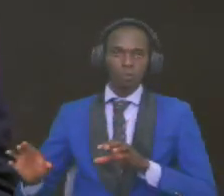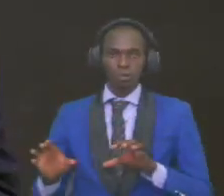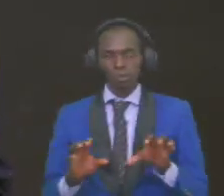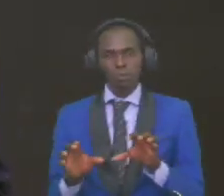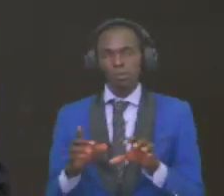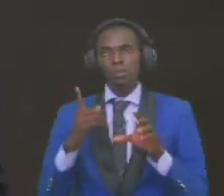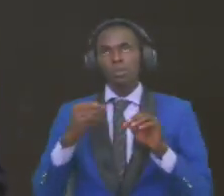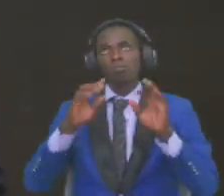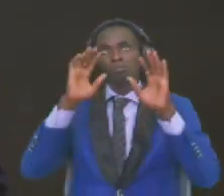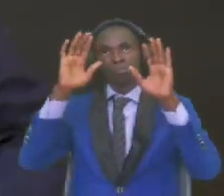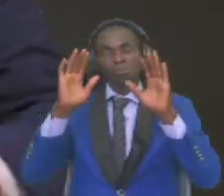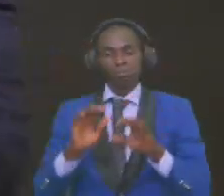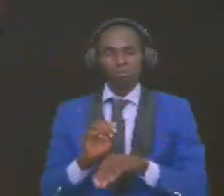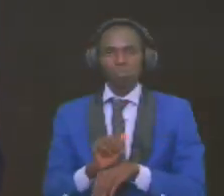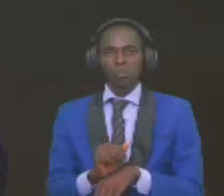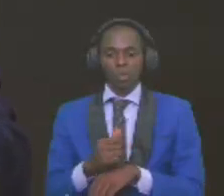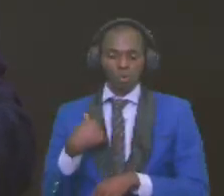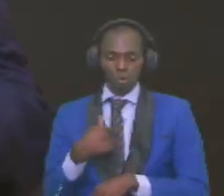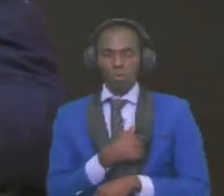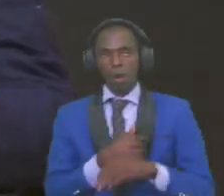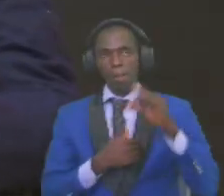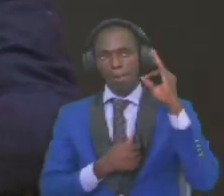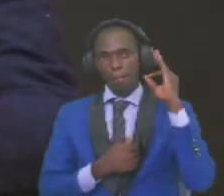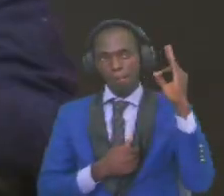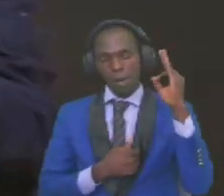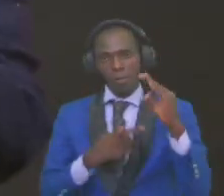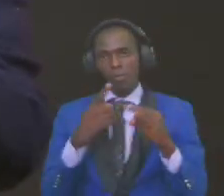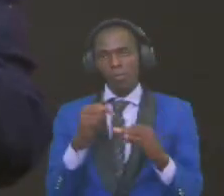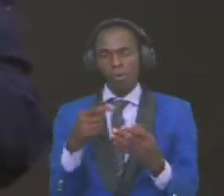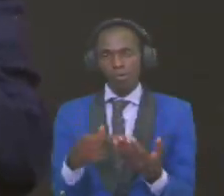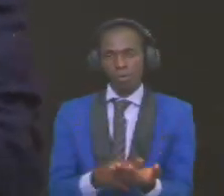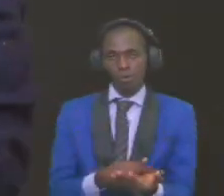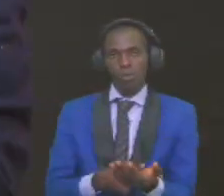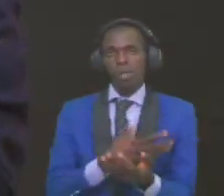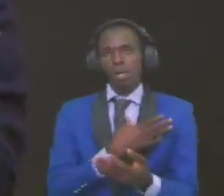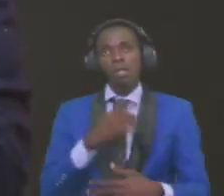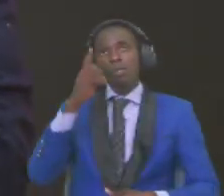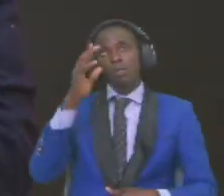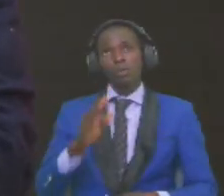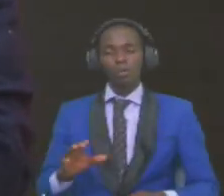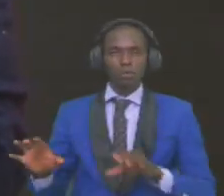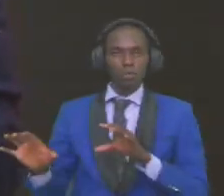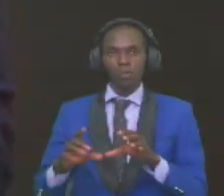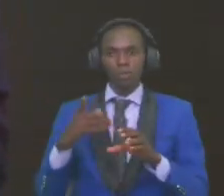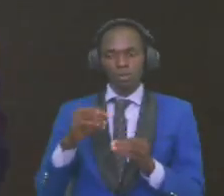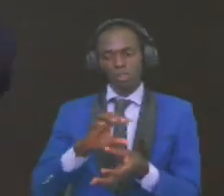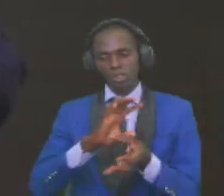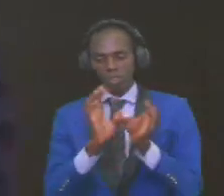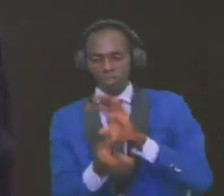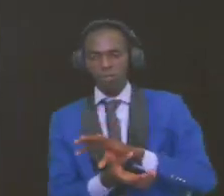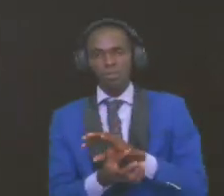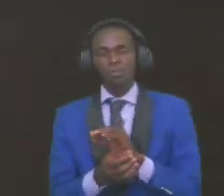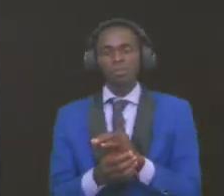et je fais le billard club nous prêchons l'évangile et dieu alors faire la